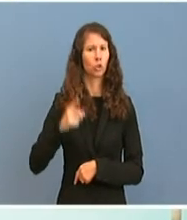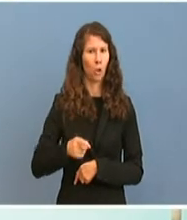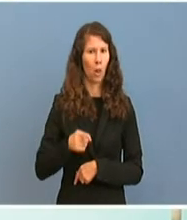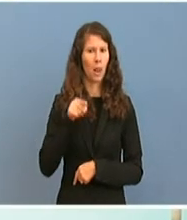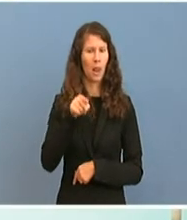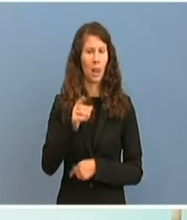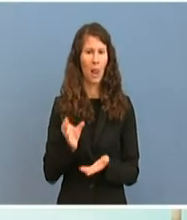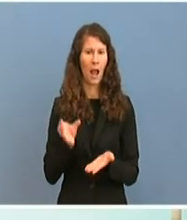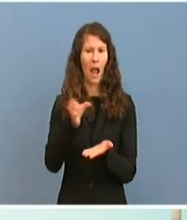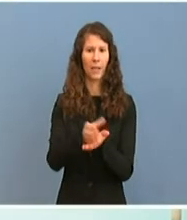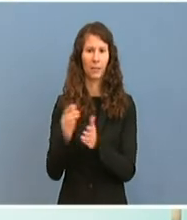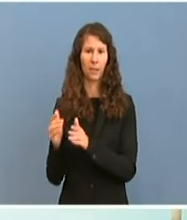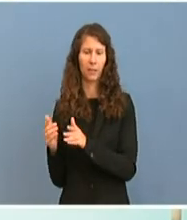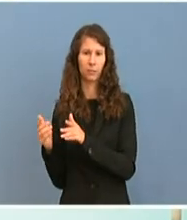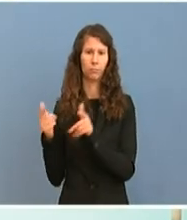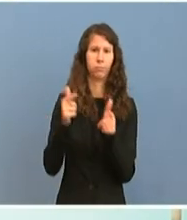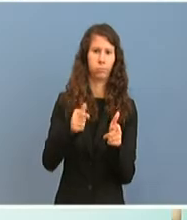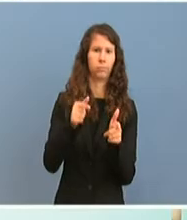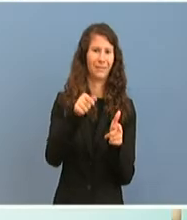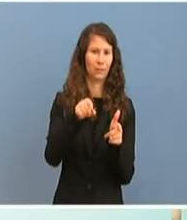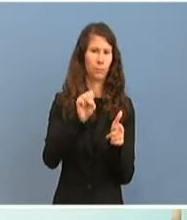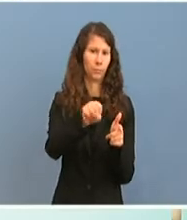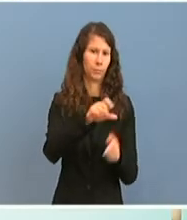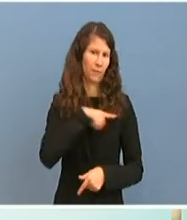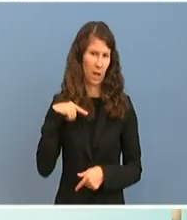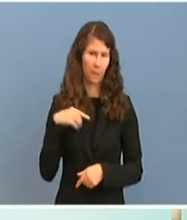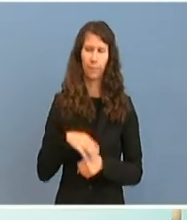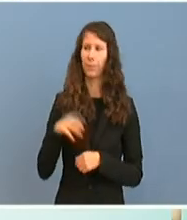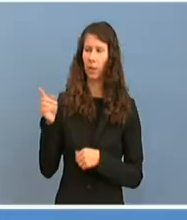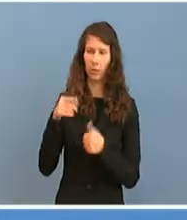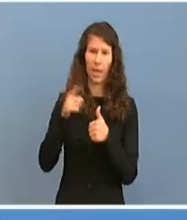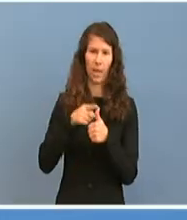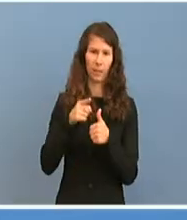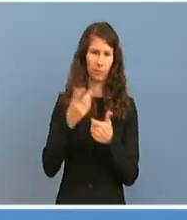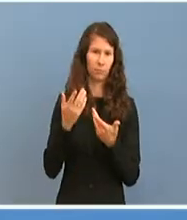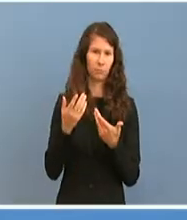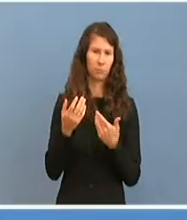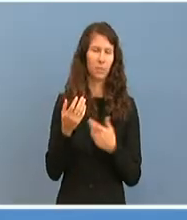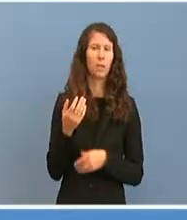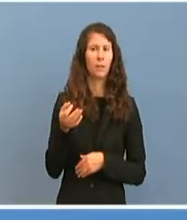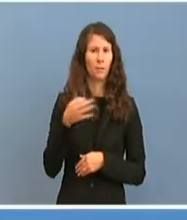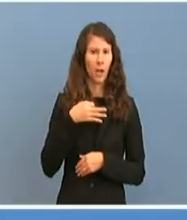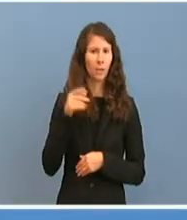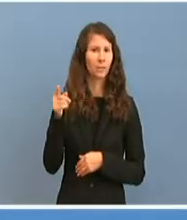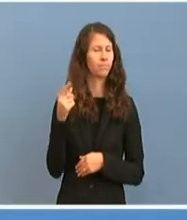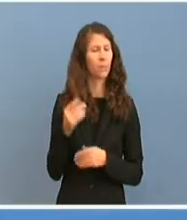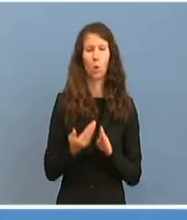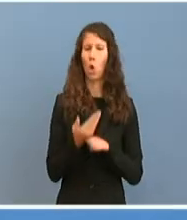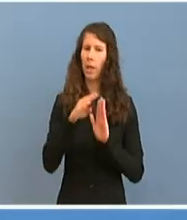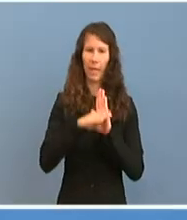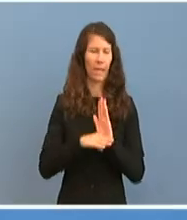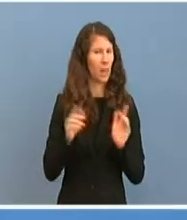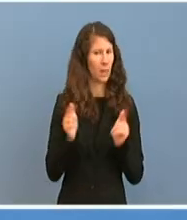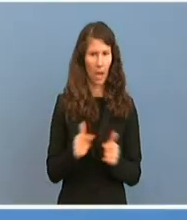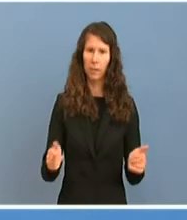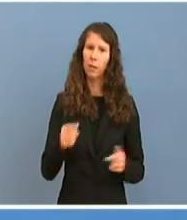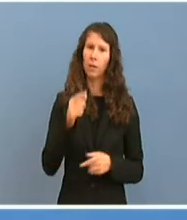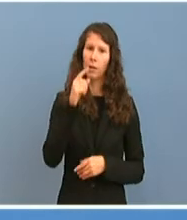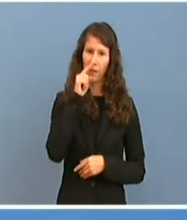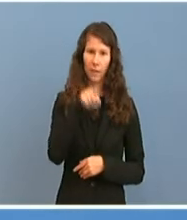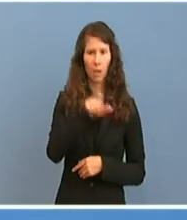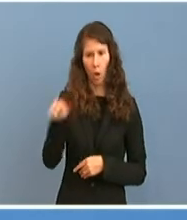Gibt es da eine neue Regelung? Also zur letzten Frage, gibt es keine neue Regelung. Sie stehen so lange zur Verfügung, wie sie gebraucht werden.